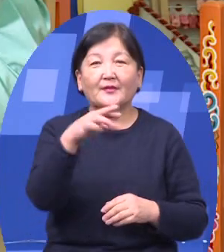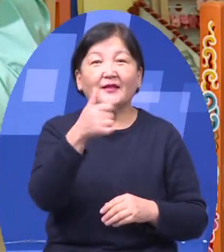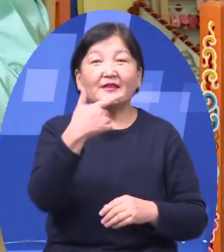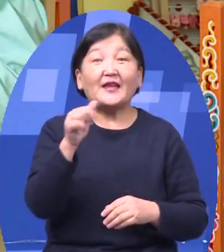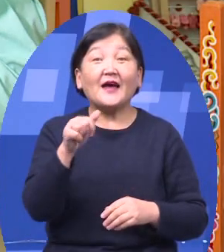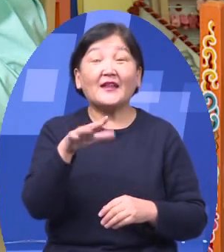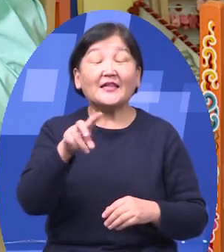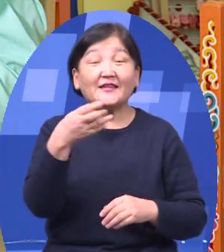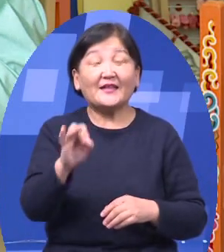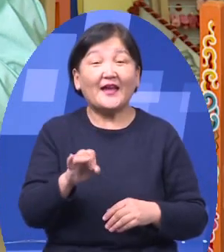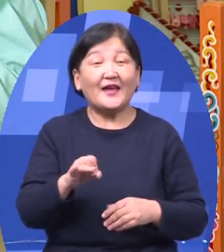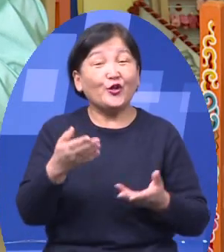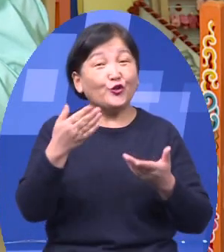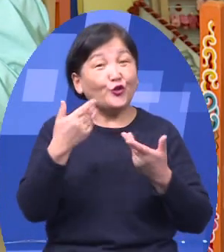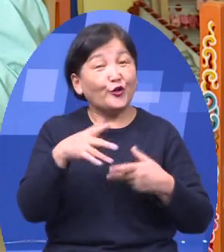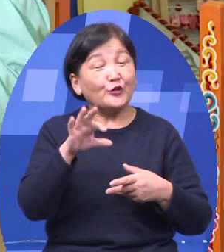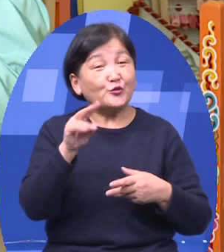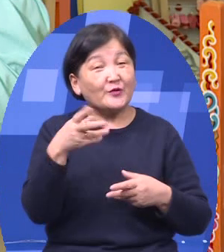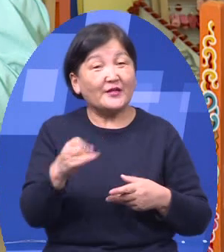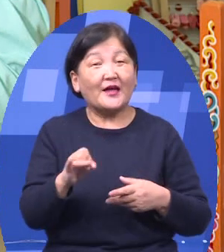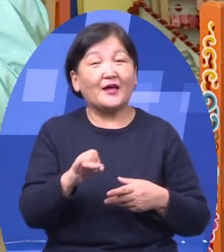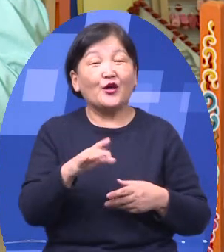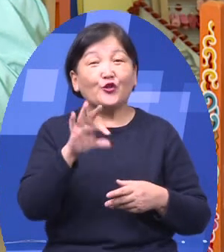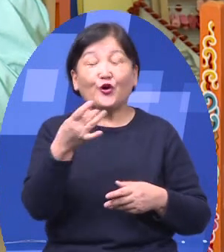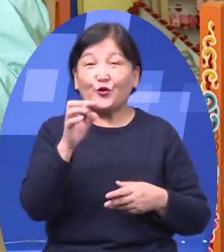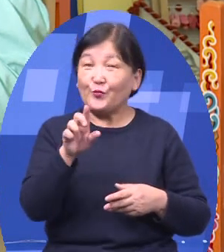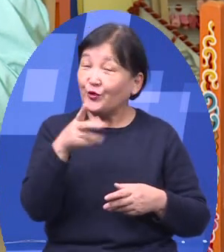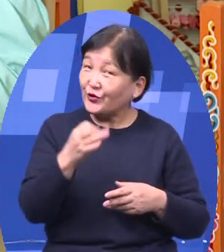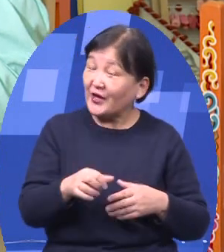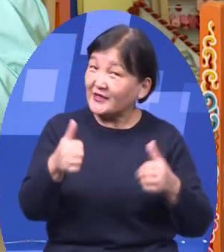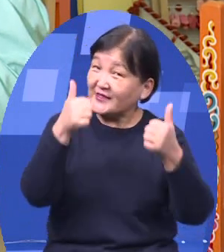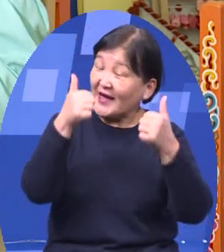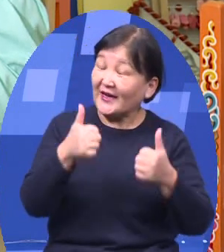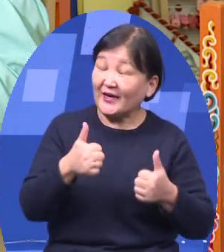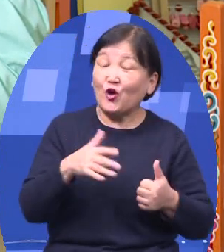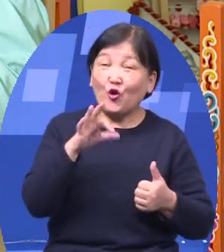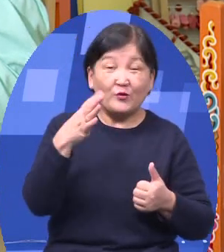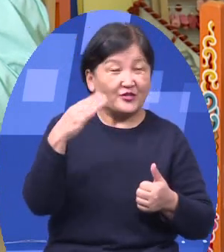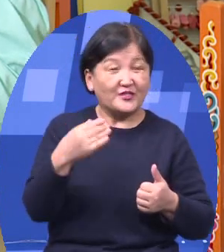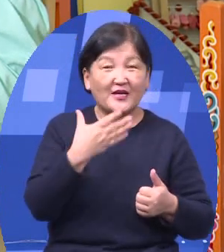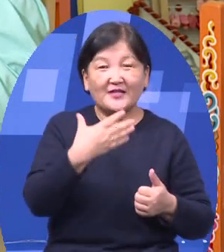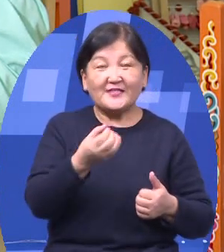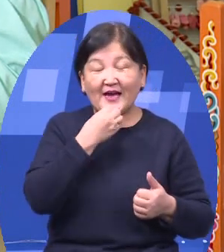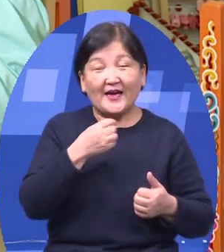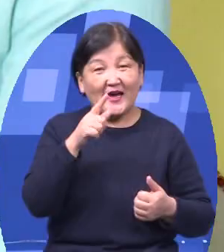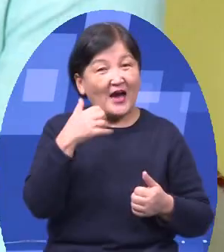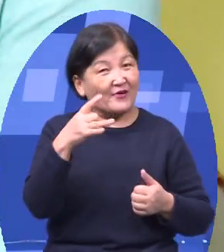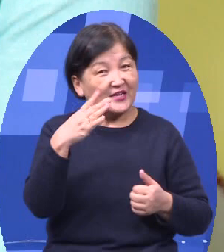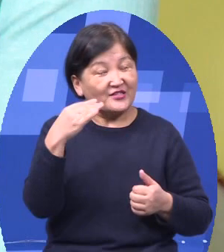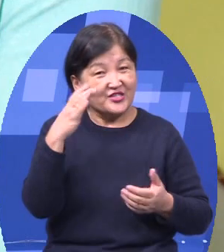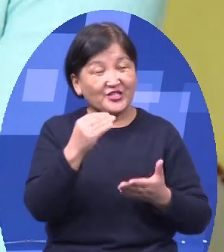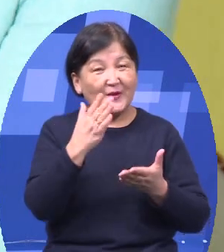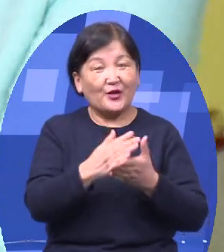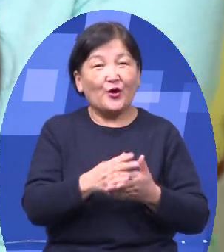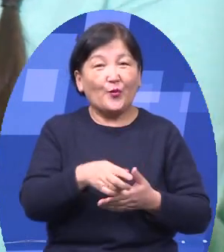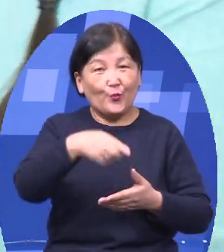За, дааг талантай, бэрүү булчинтай, төлөг сүултэй, торон бөхтэй, өнтөө сайхан үйлжиж, тавтай сайхан хаварчж байна уу?